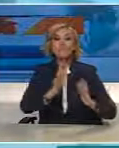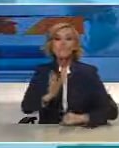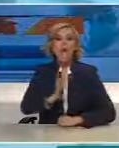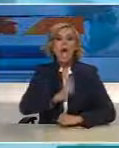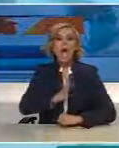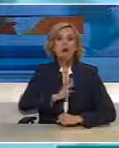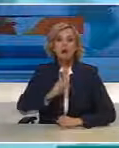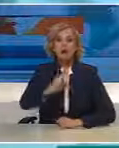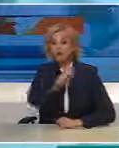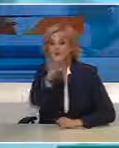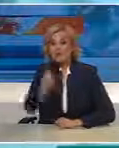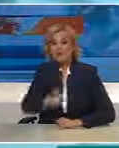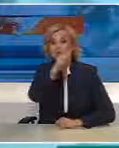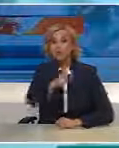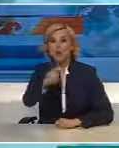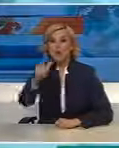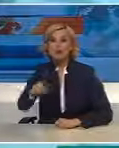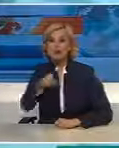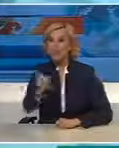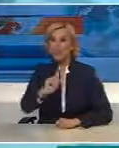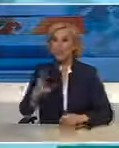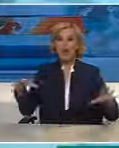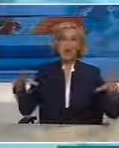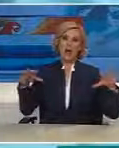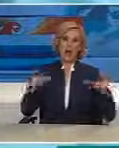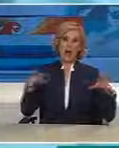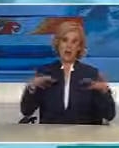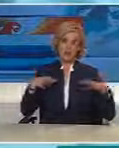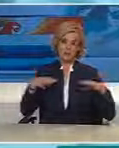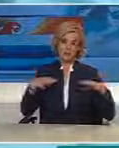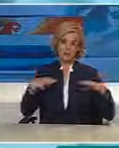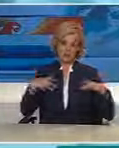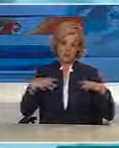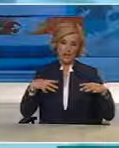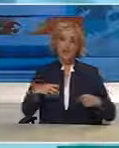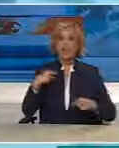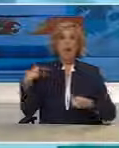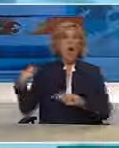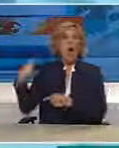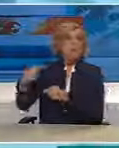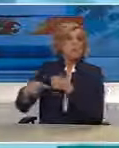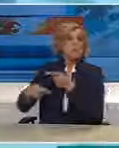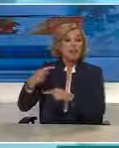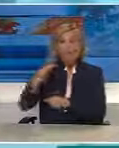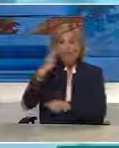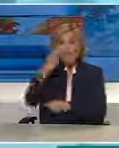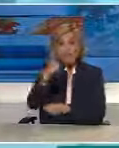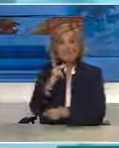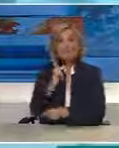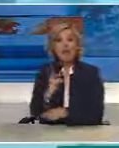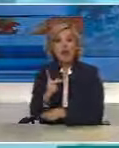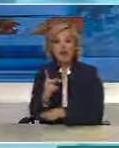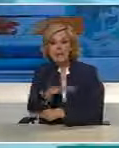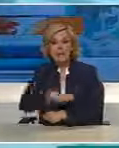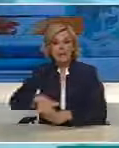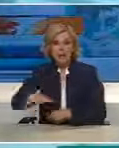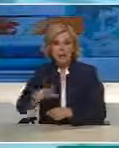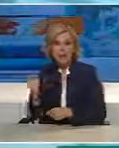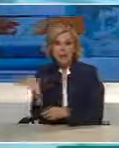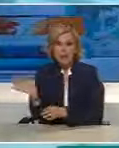χαλάρωση, κανένας εφησυχασμός. Αν υπάρχει κάτι που διδάσκει η εμπειρία από το κρανίδι, είναι το πόσο μεταδοτικός είναι αυτός ο